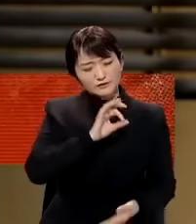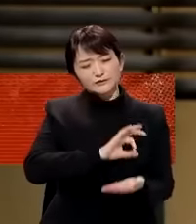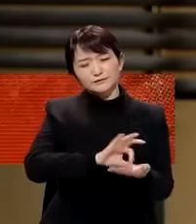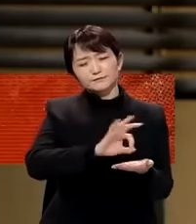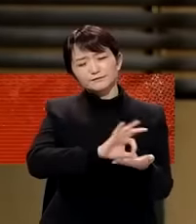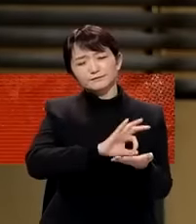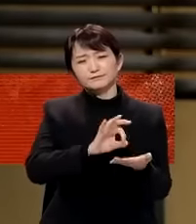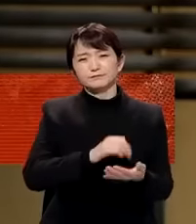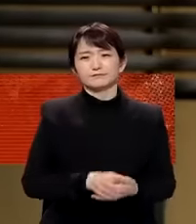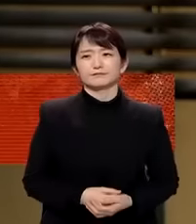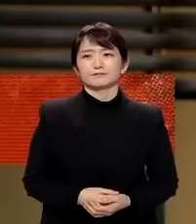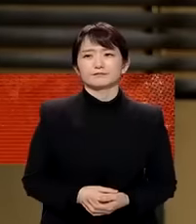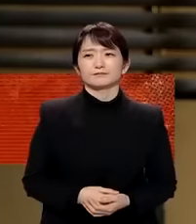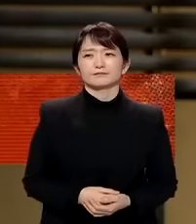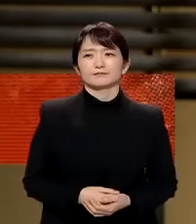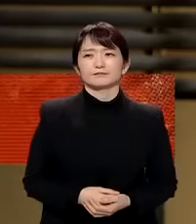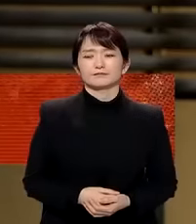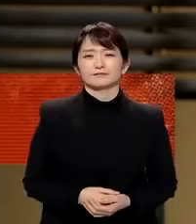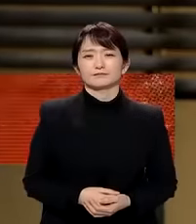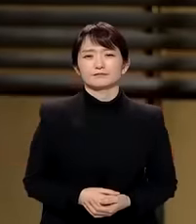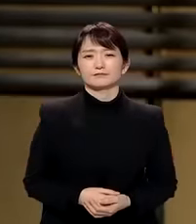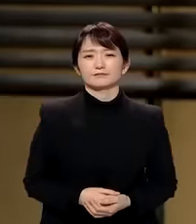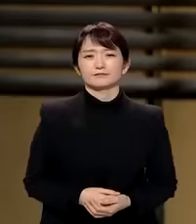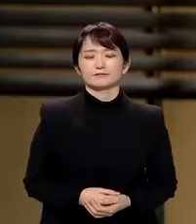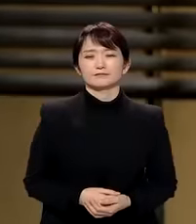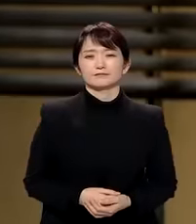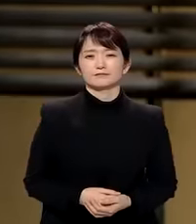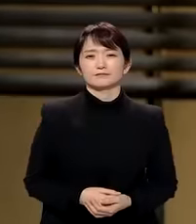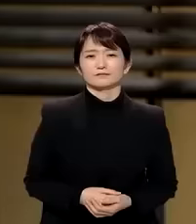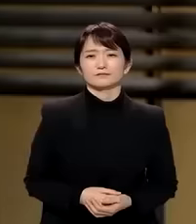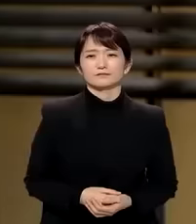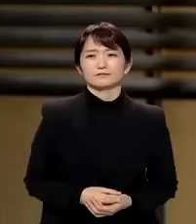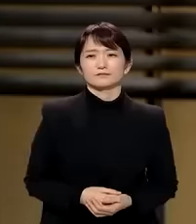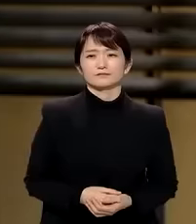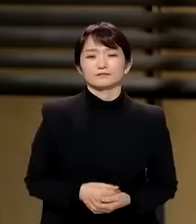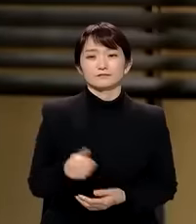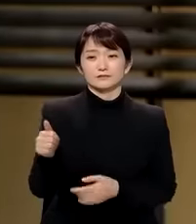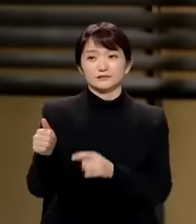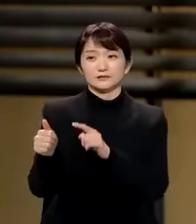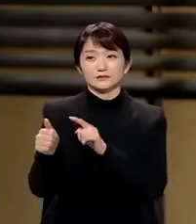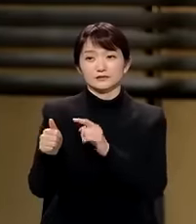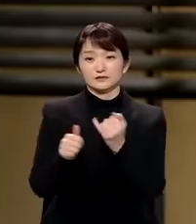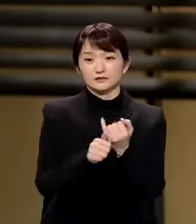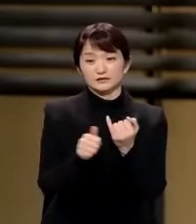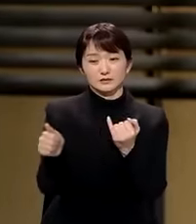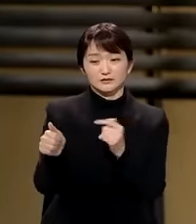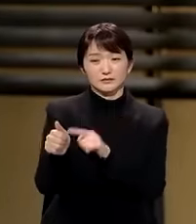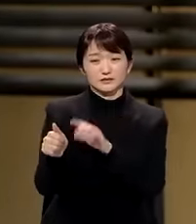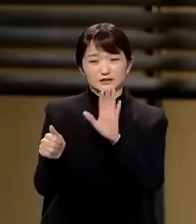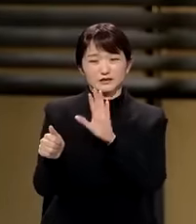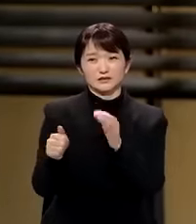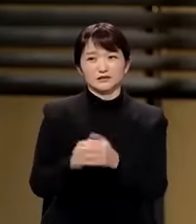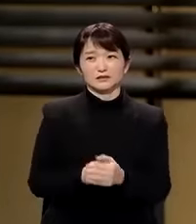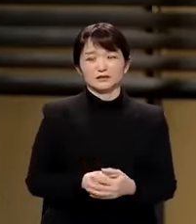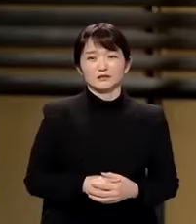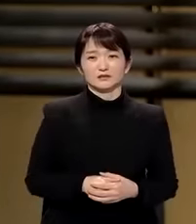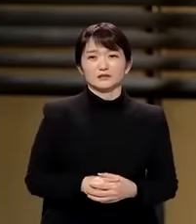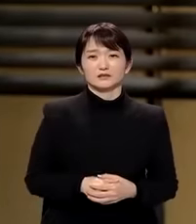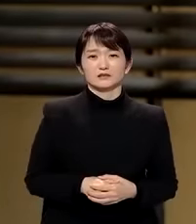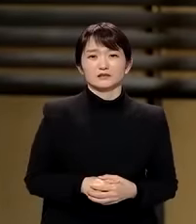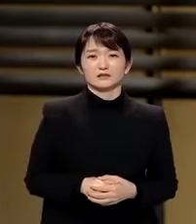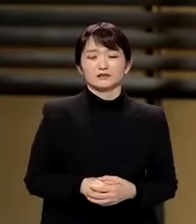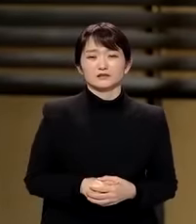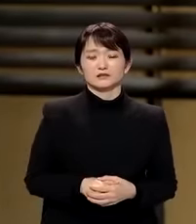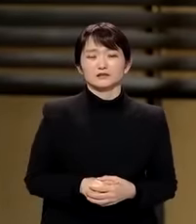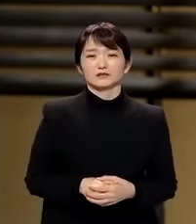돈들을 참 어쩌면 이렇게 또 뻔하지 모르겠습니다 게다가이 남성이라고 하겠 남편도 아니죠 사실은이 법적으로 결혼하는 것도 성립이 될